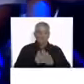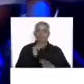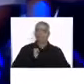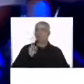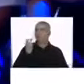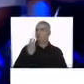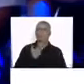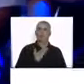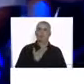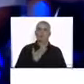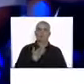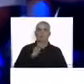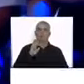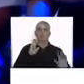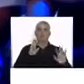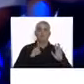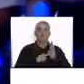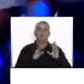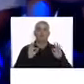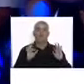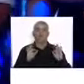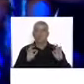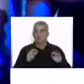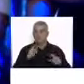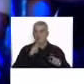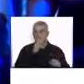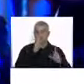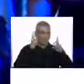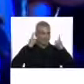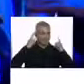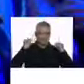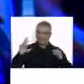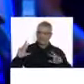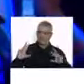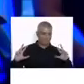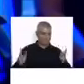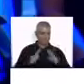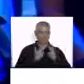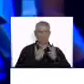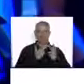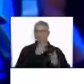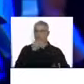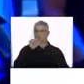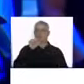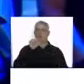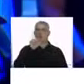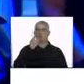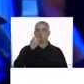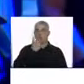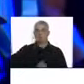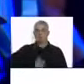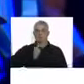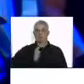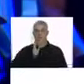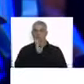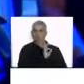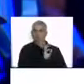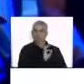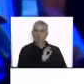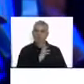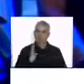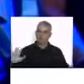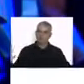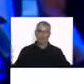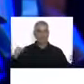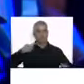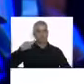למילואים. ב-9 לאוקטובר אייל אסף את הצוות, יש לנו צוות, יש את אודי גואטה, המנהל האישי של אייל. אסף את